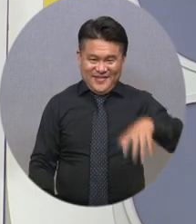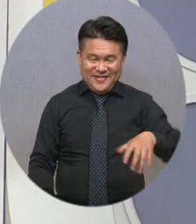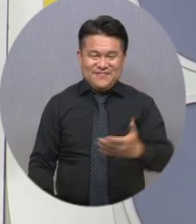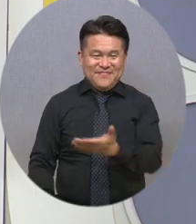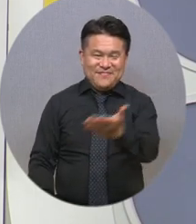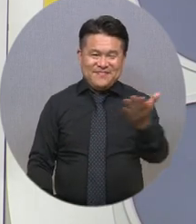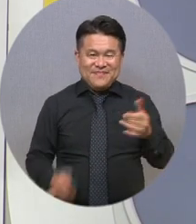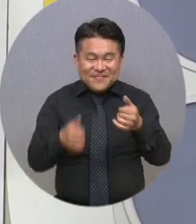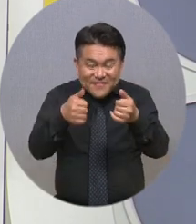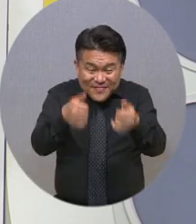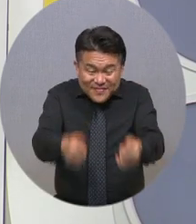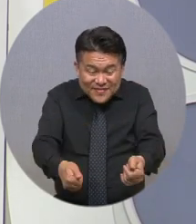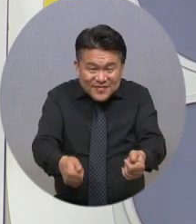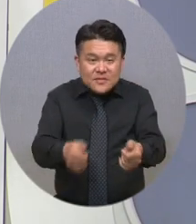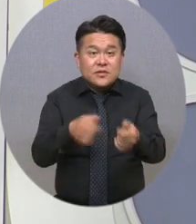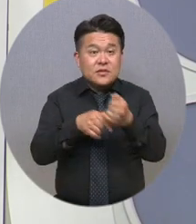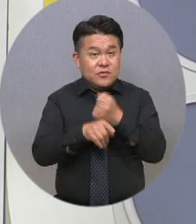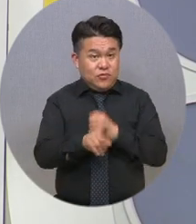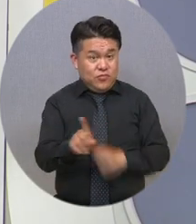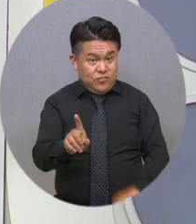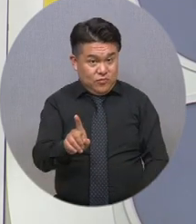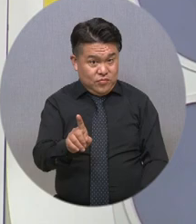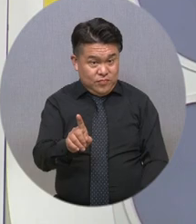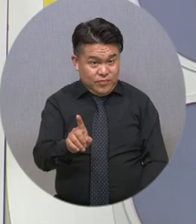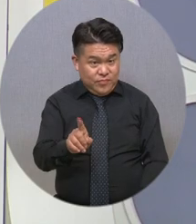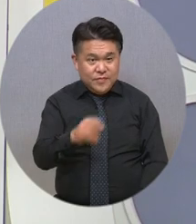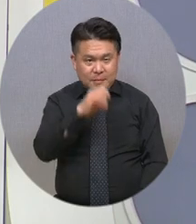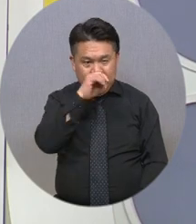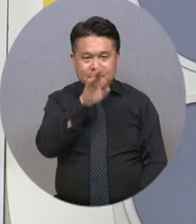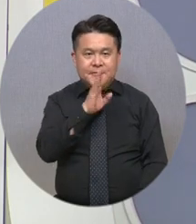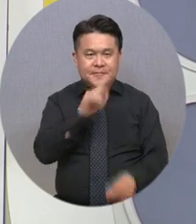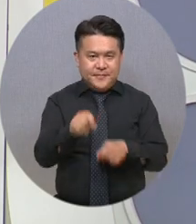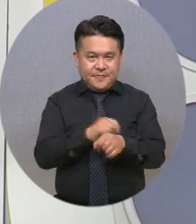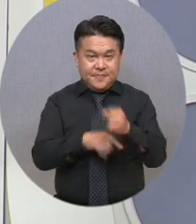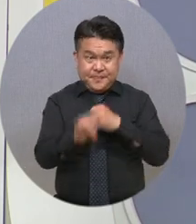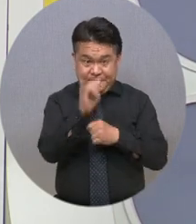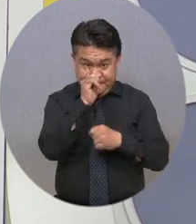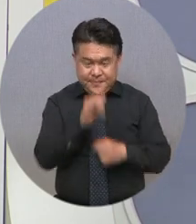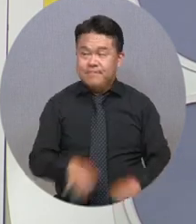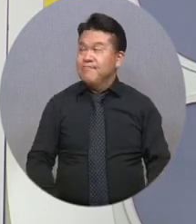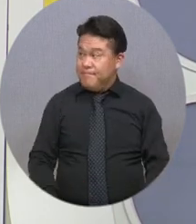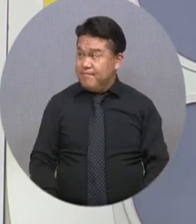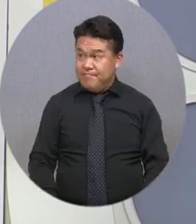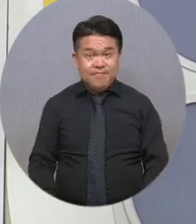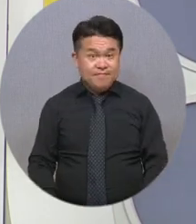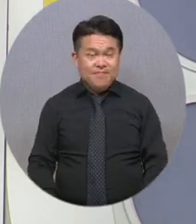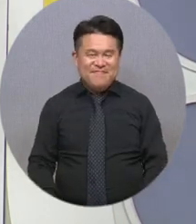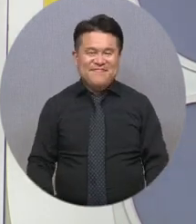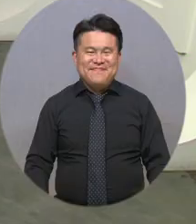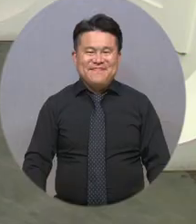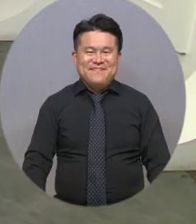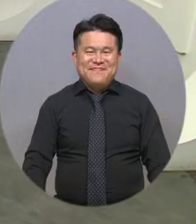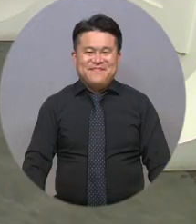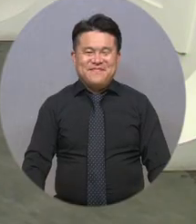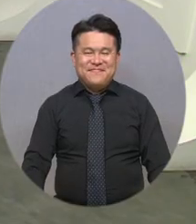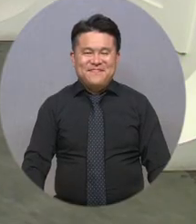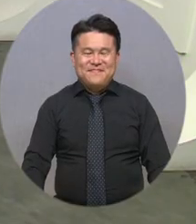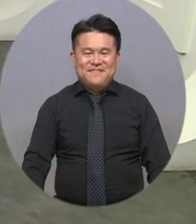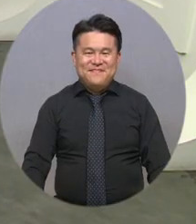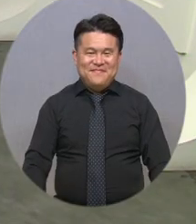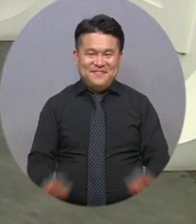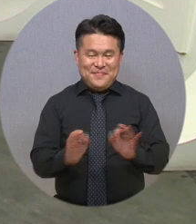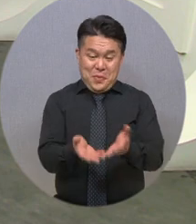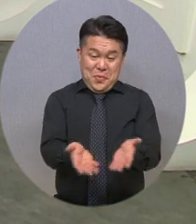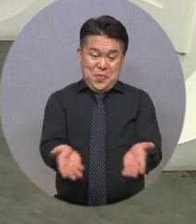스튜디오에서 여러분들께 인사드리는 이유가 있습니다. 아주 특별한 이유죠. 그렇습니다. 네. 여기